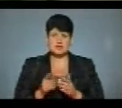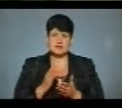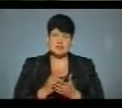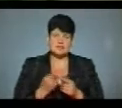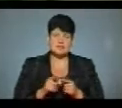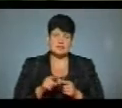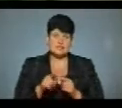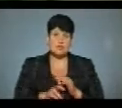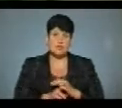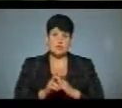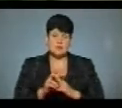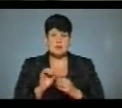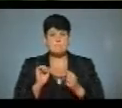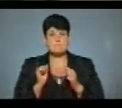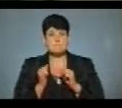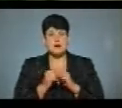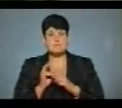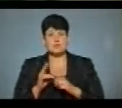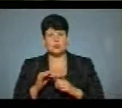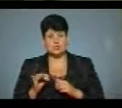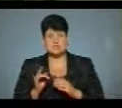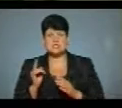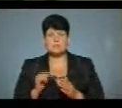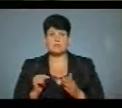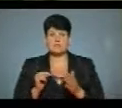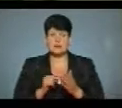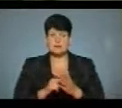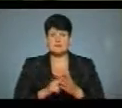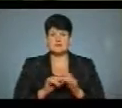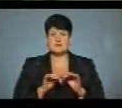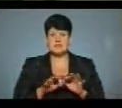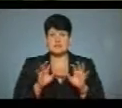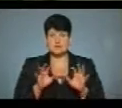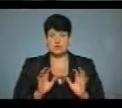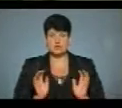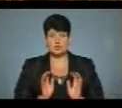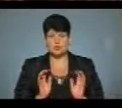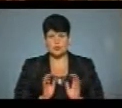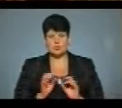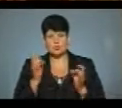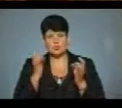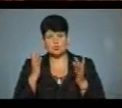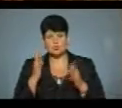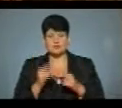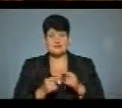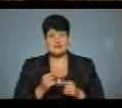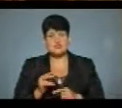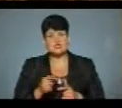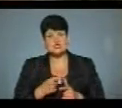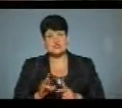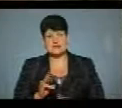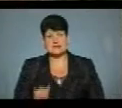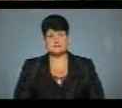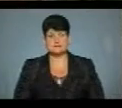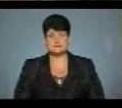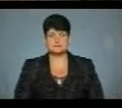являється даний об'єкт пам'яткою і підпадає під дію закону охорони культурної спадщини чи ні. Богдан Буденчук, Андрій Прокопів.